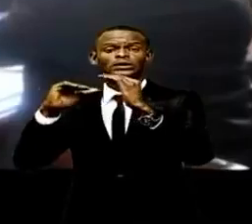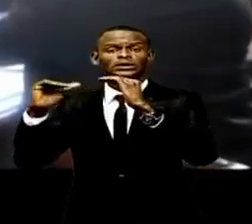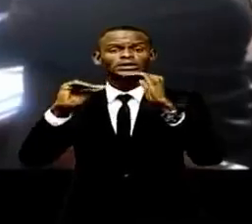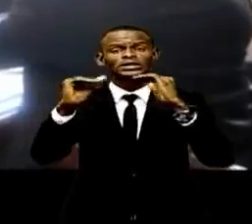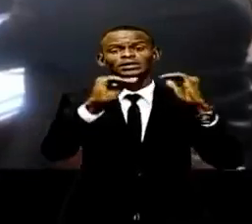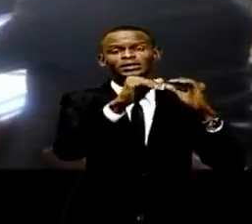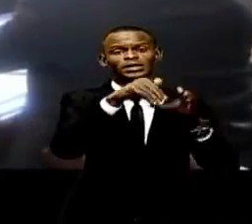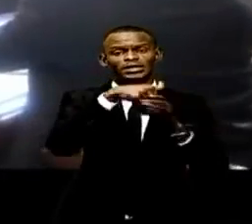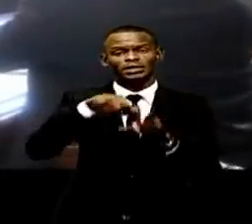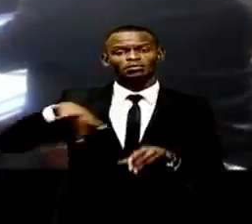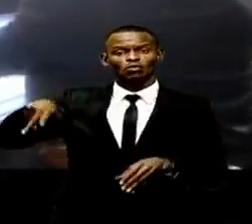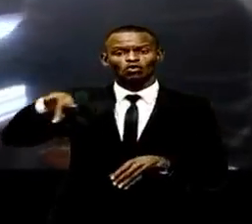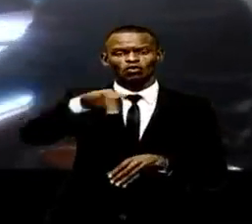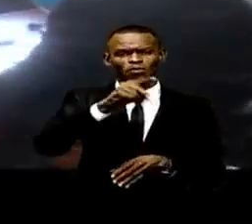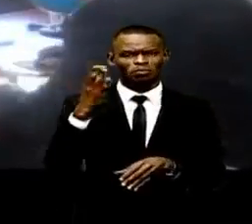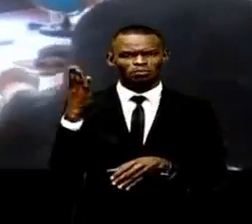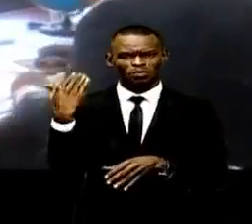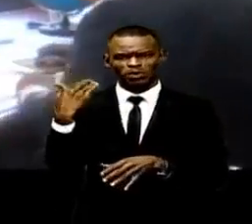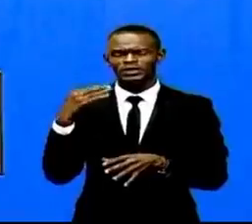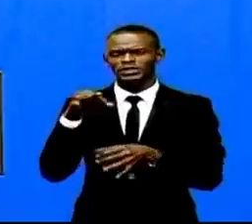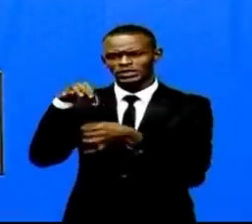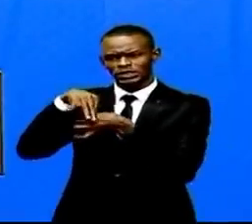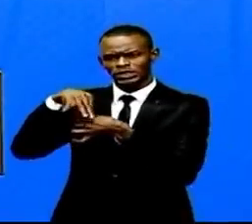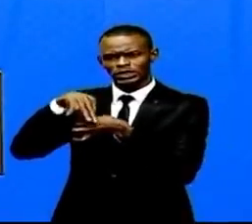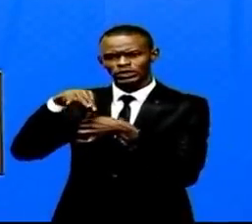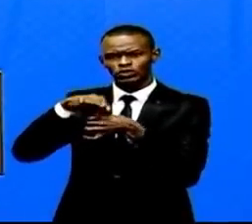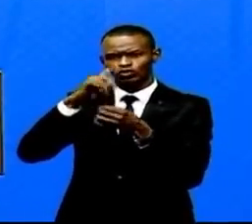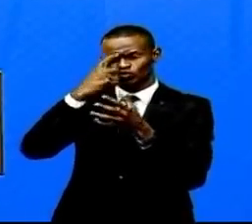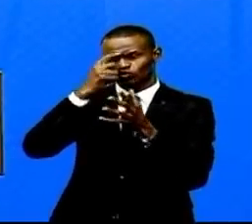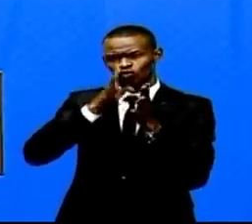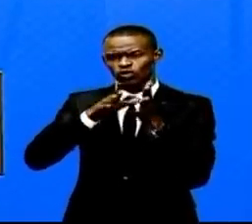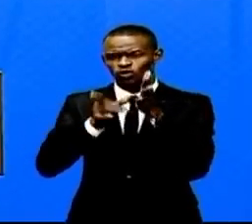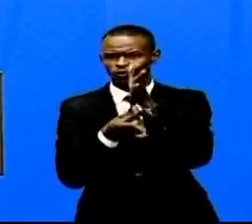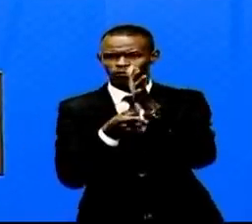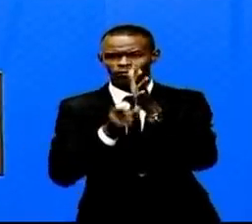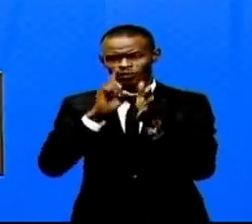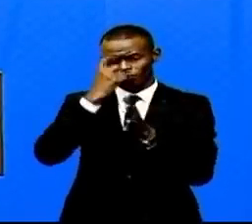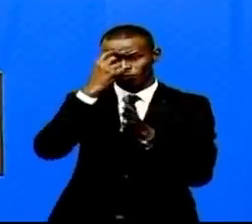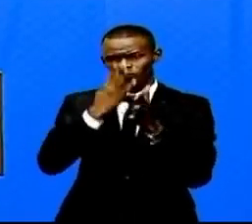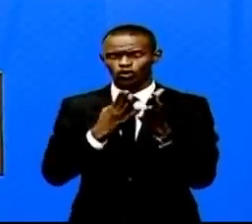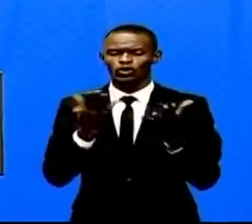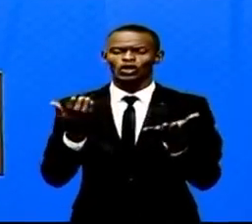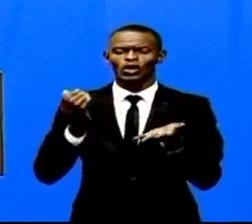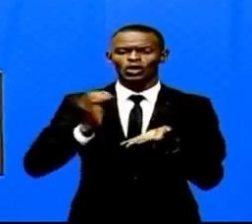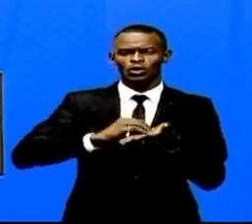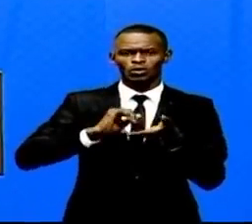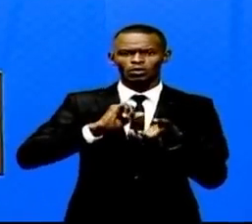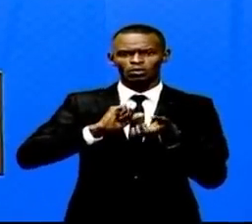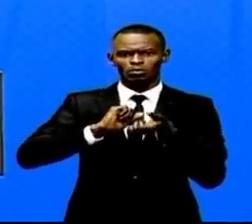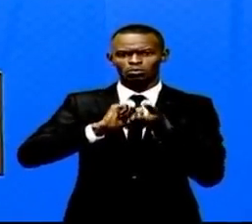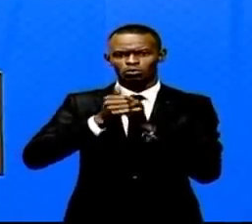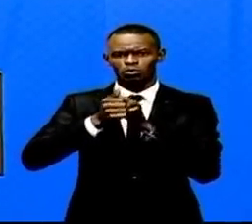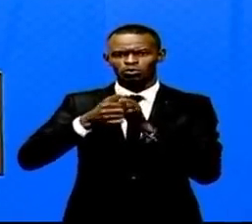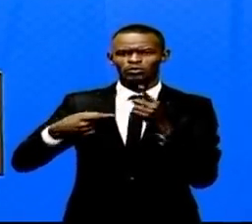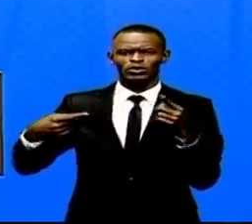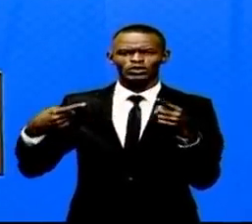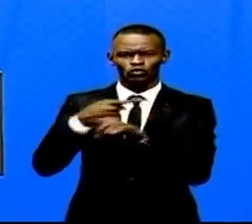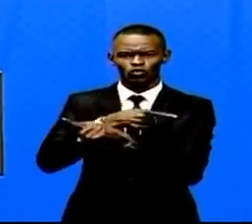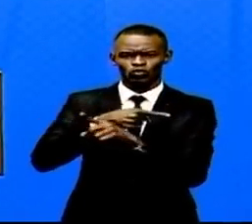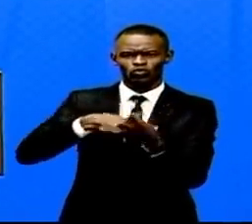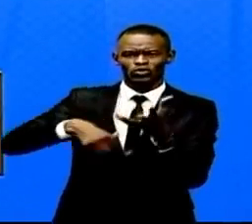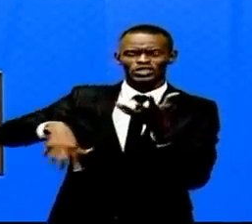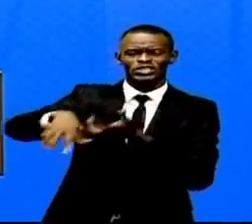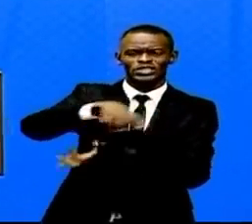de gouverneurs et des vice-gouverneurs, suite aux velléités des tensions perceptibles à travers les